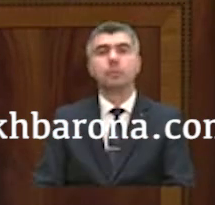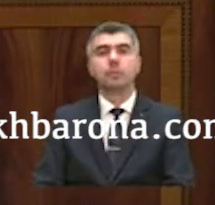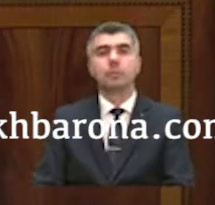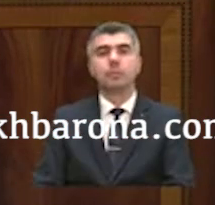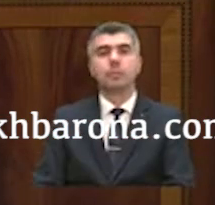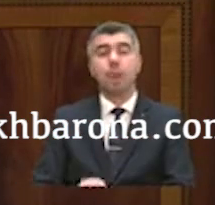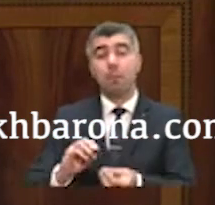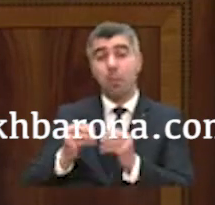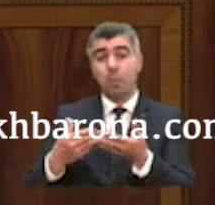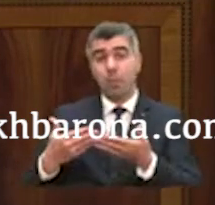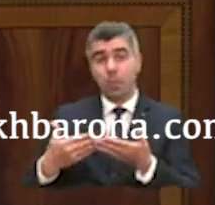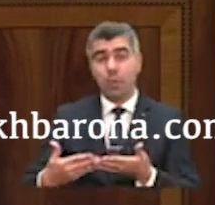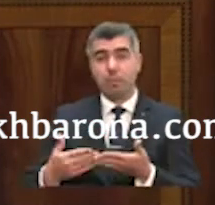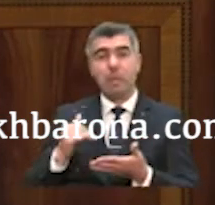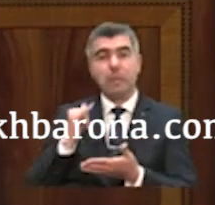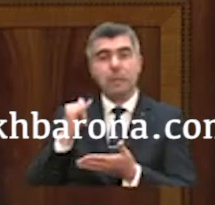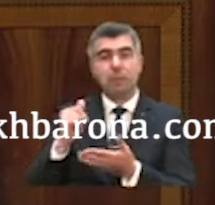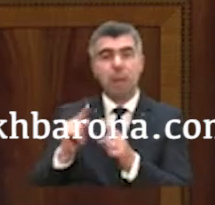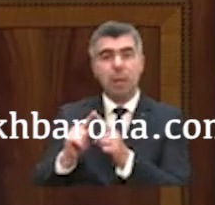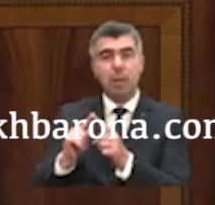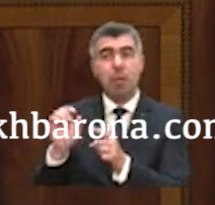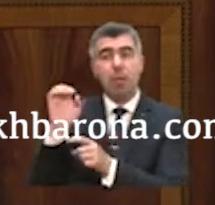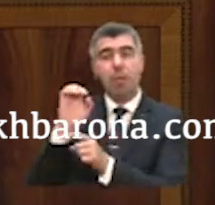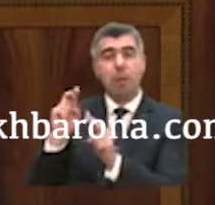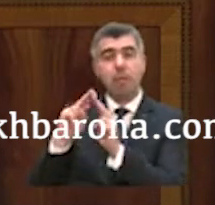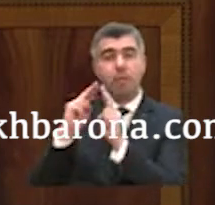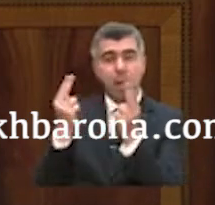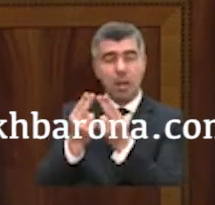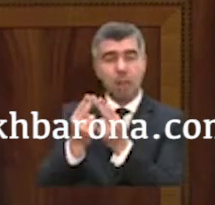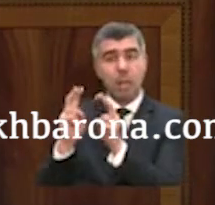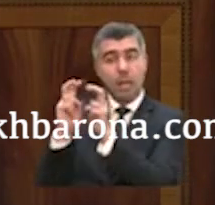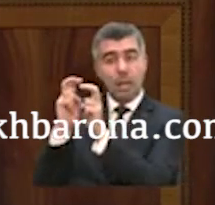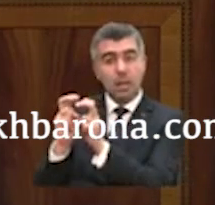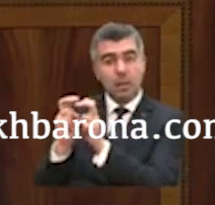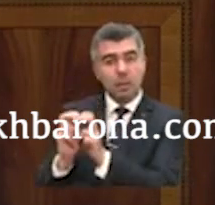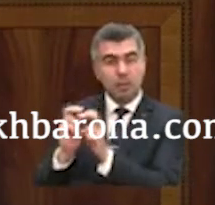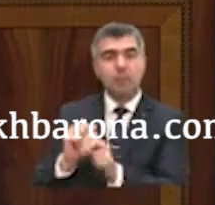الأزمة اليوم هي أزمة مستوردة، قلة المواد الأولية،